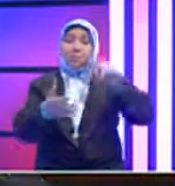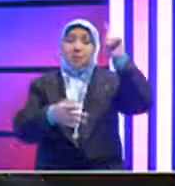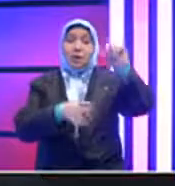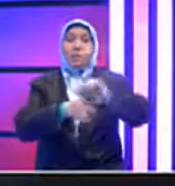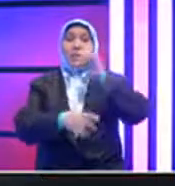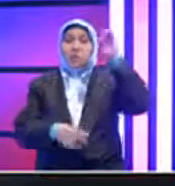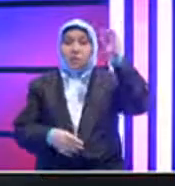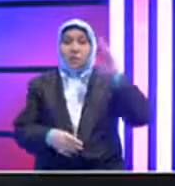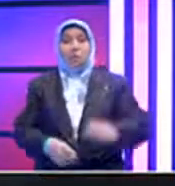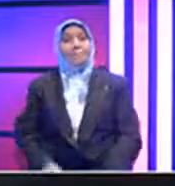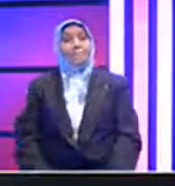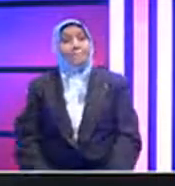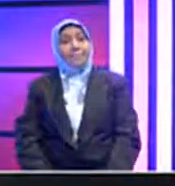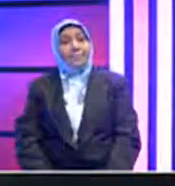asy'ariah